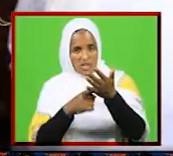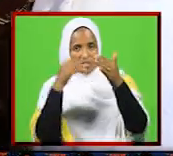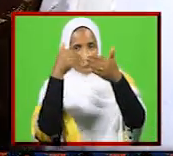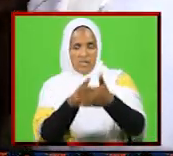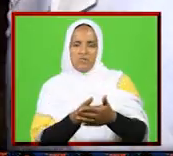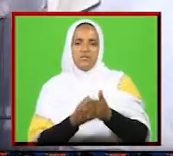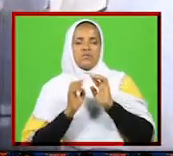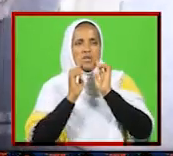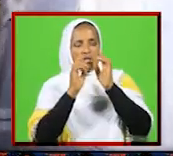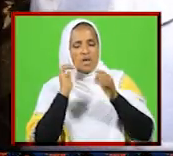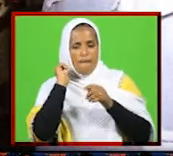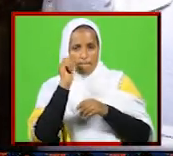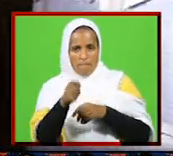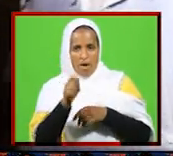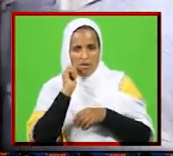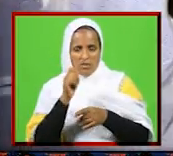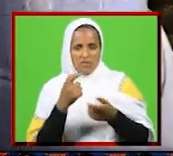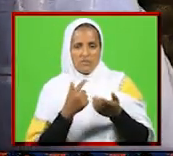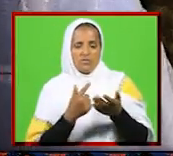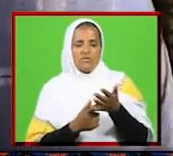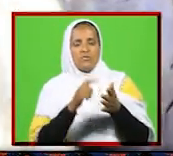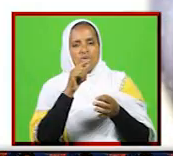ያው እንግዲህ እስከዚህ ይሄ ቅኔ ማህሌቱ ነው።